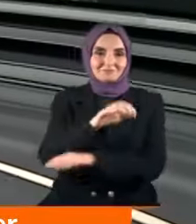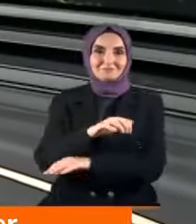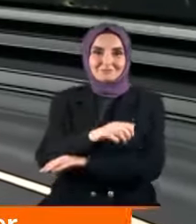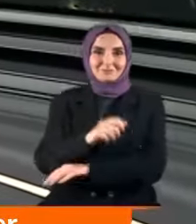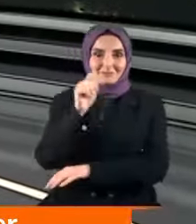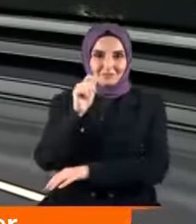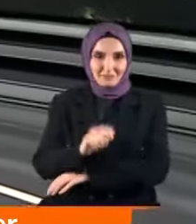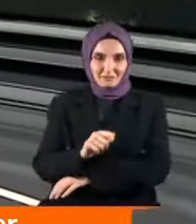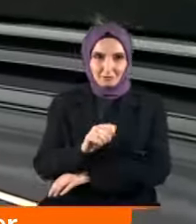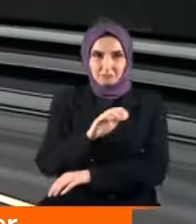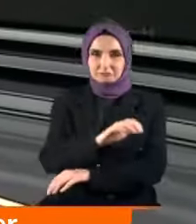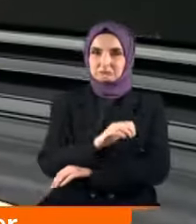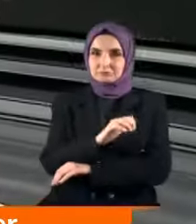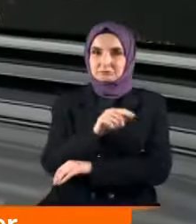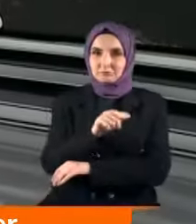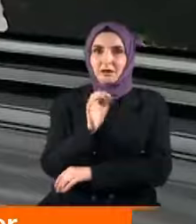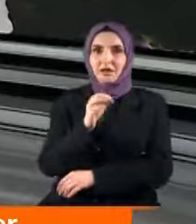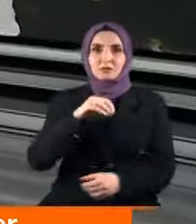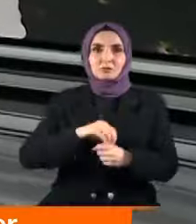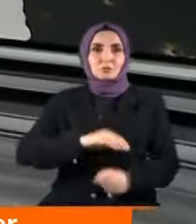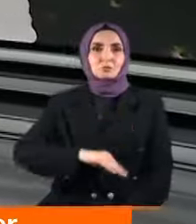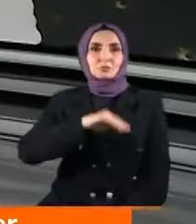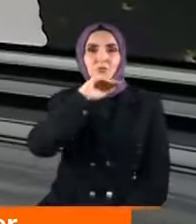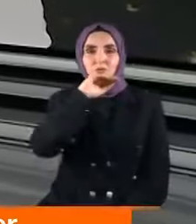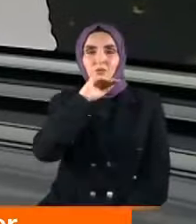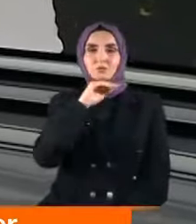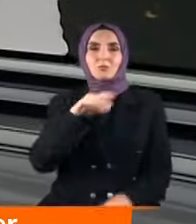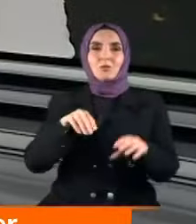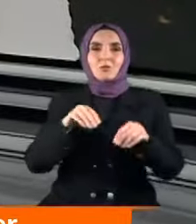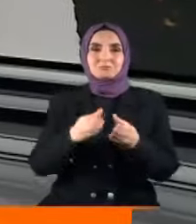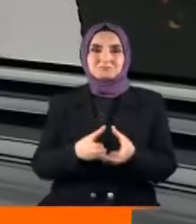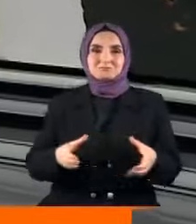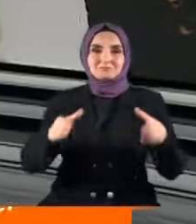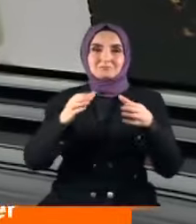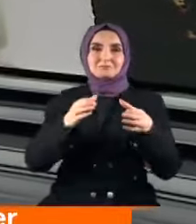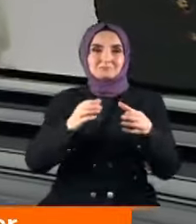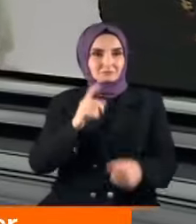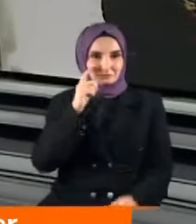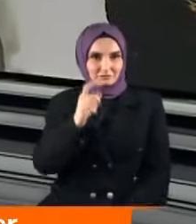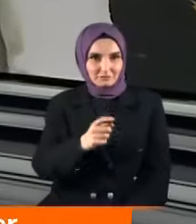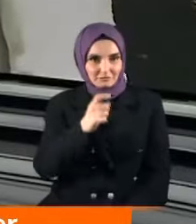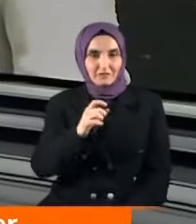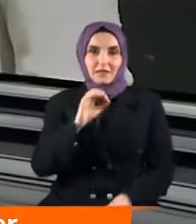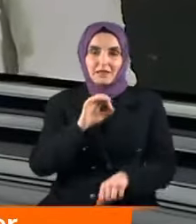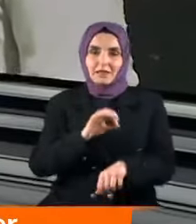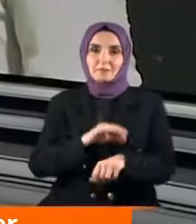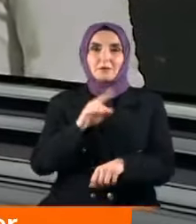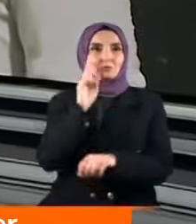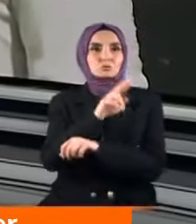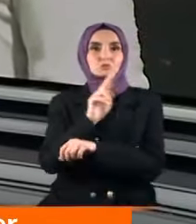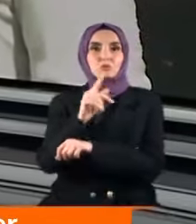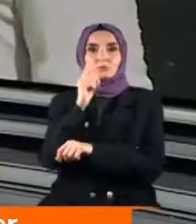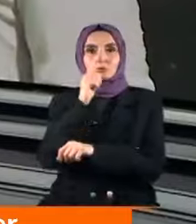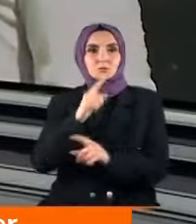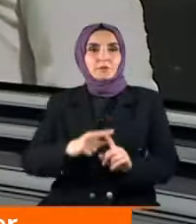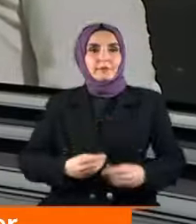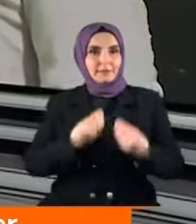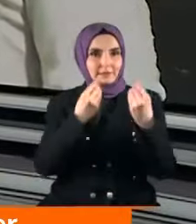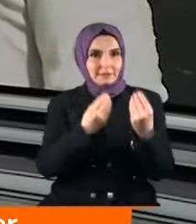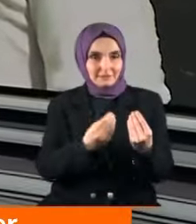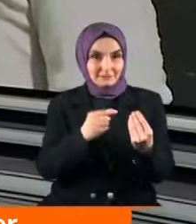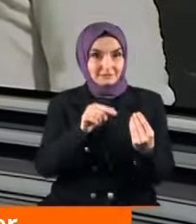Hazineyi hiç düşünmeden müze müdürlüğüne teslim etti ve değer tespiti yapılan hazinenin % 40'ı kayaya nakit olarak